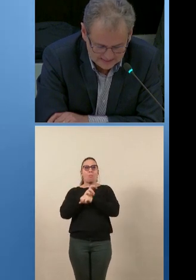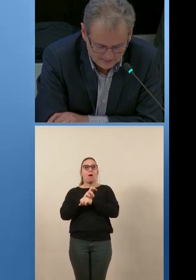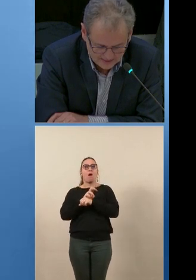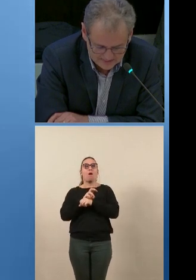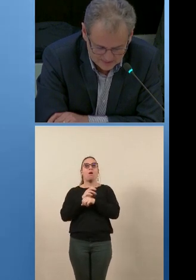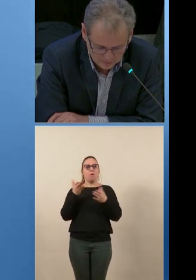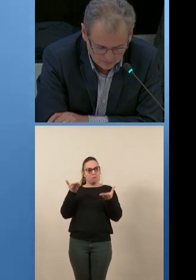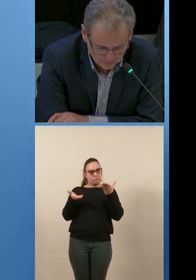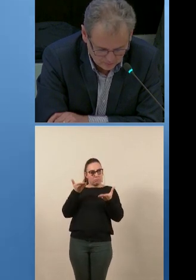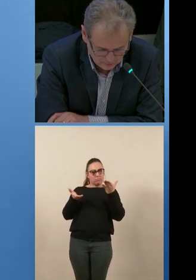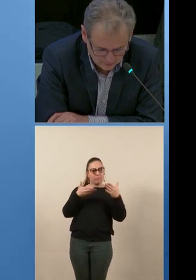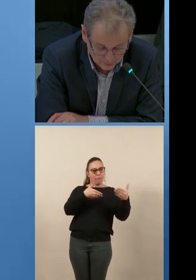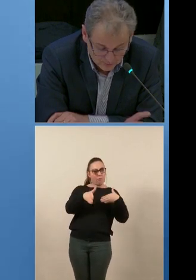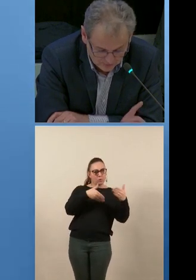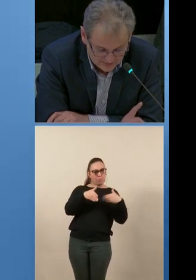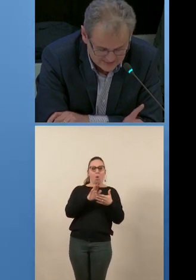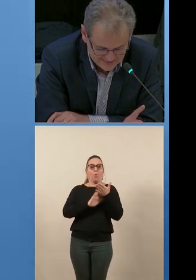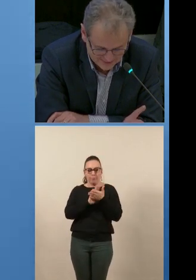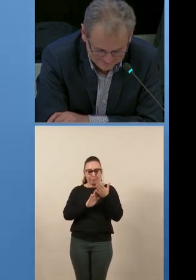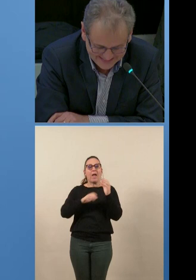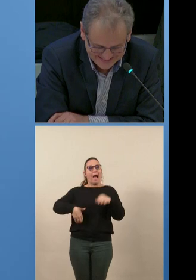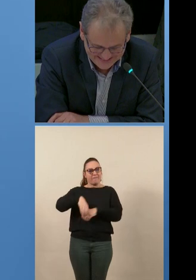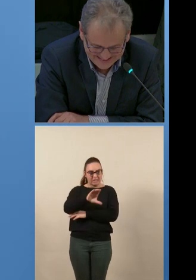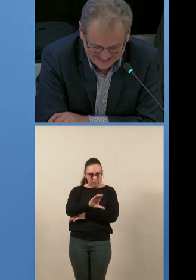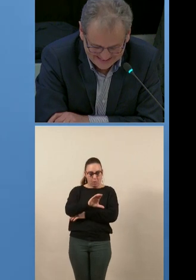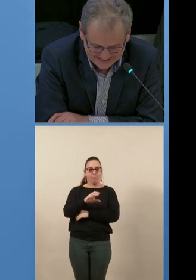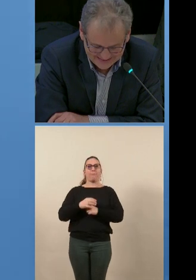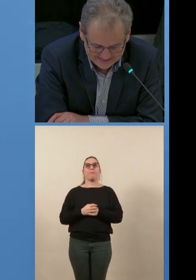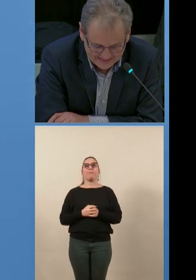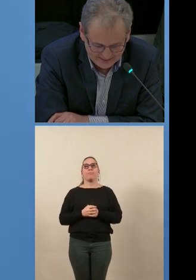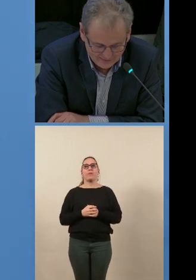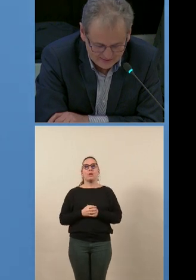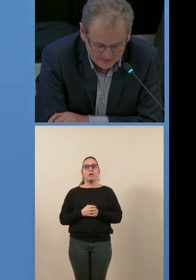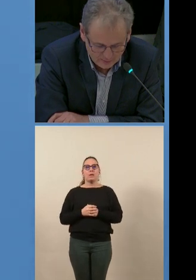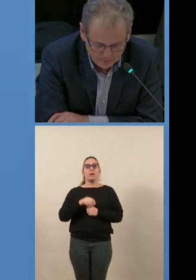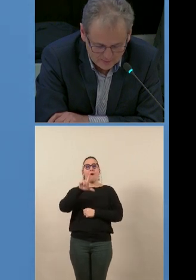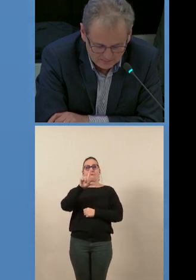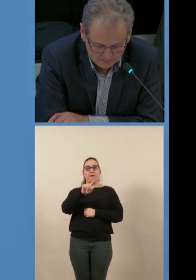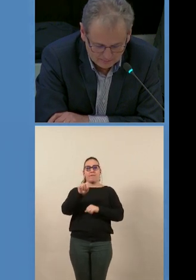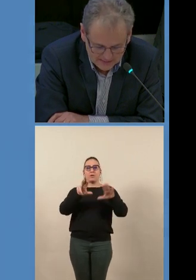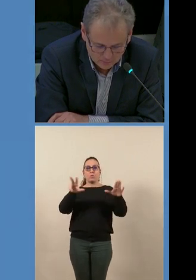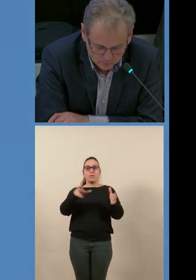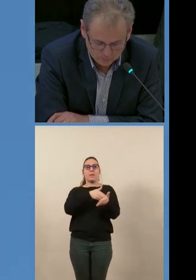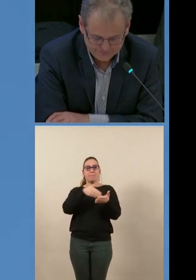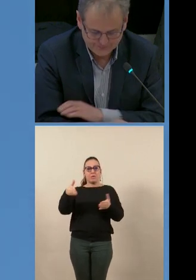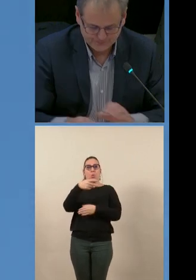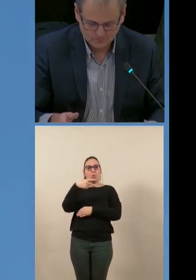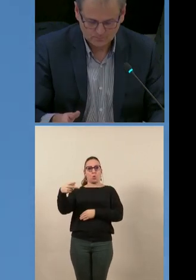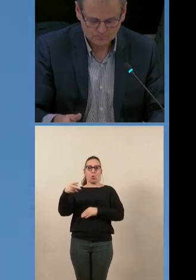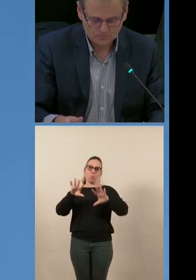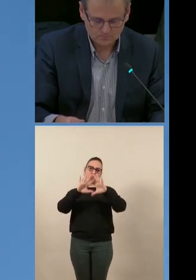d'équilibrer la section de fonctionnement de d'investissement à 20,8 million